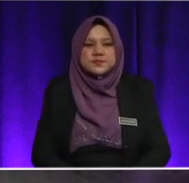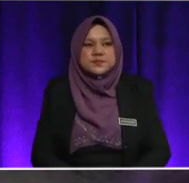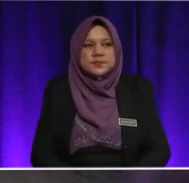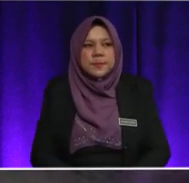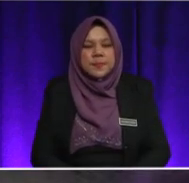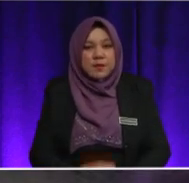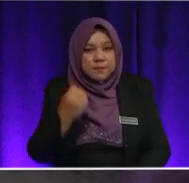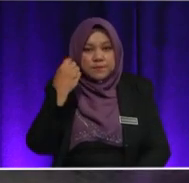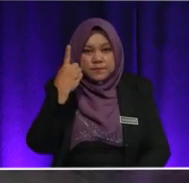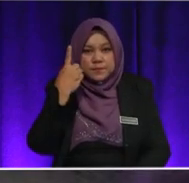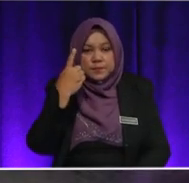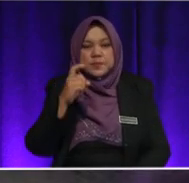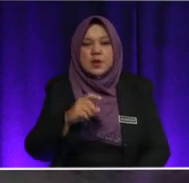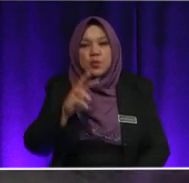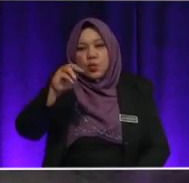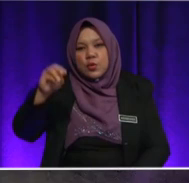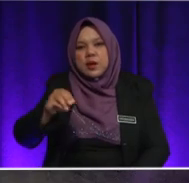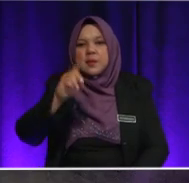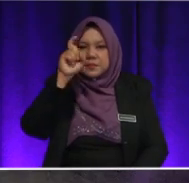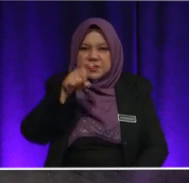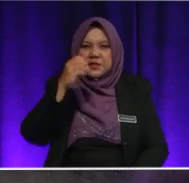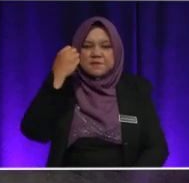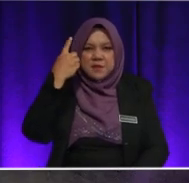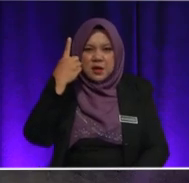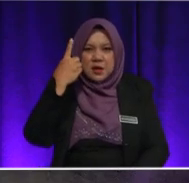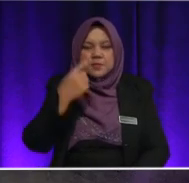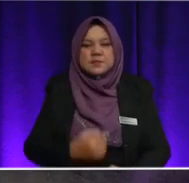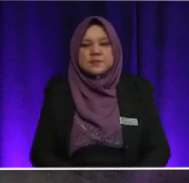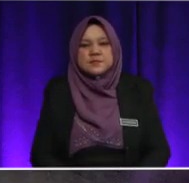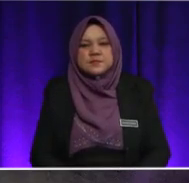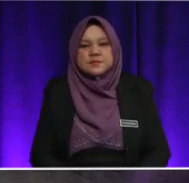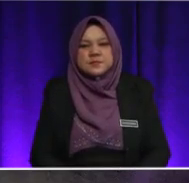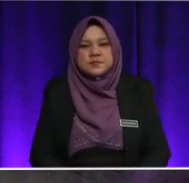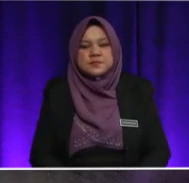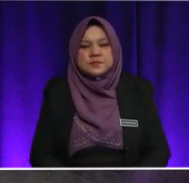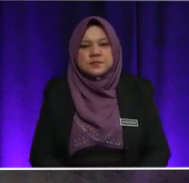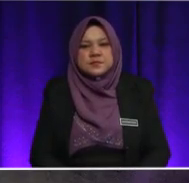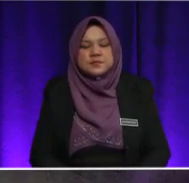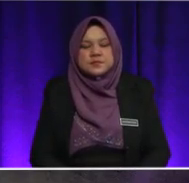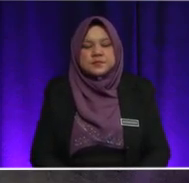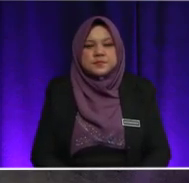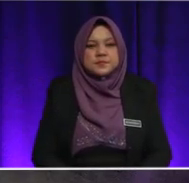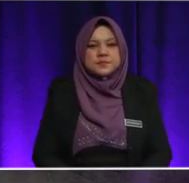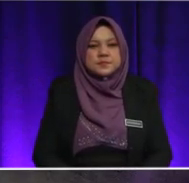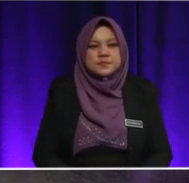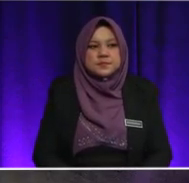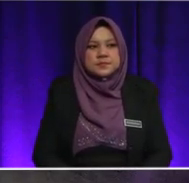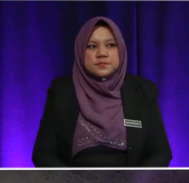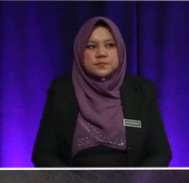pastinya adik-adik rumah meribut Di rumah Duduk paham Oke untuk kita pahami sama-sama